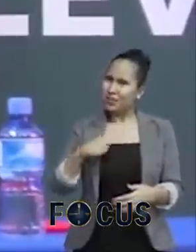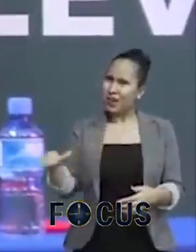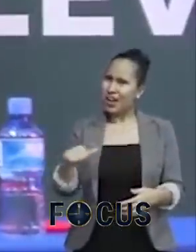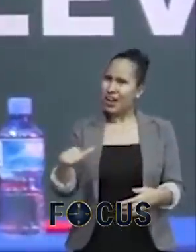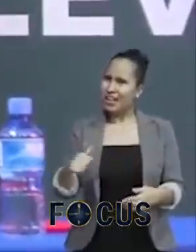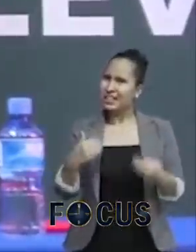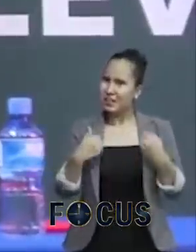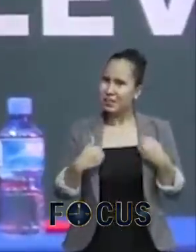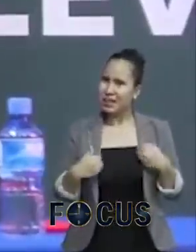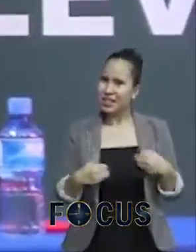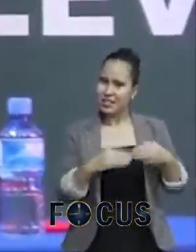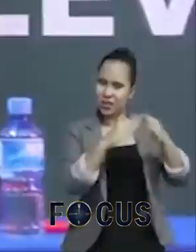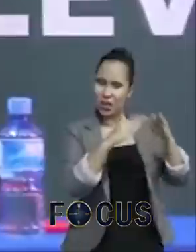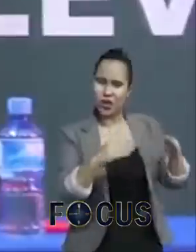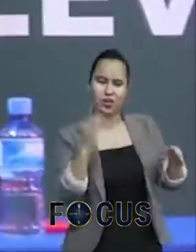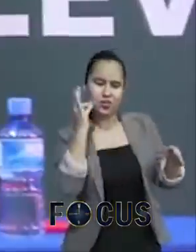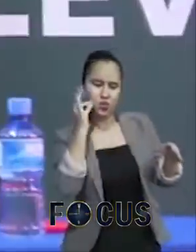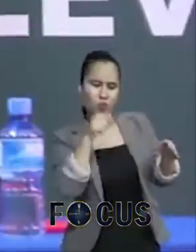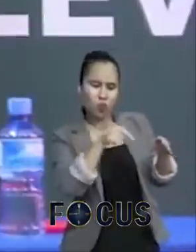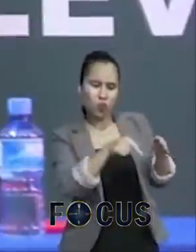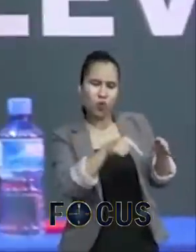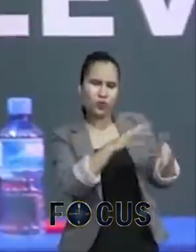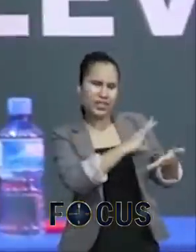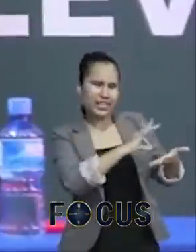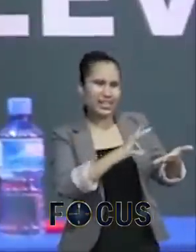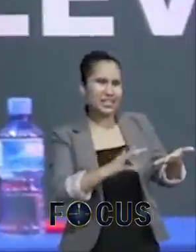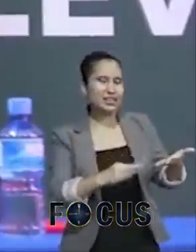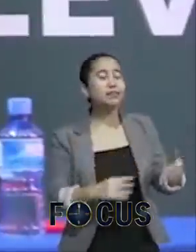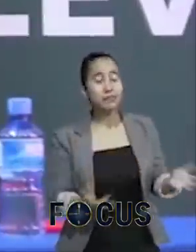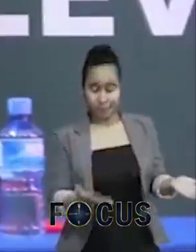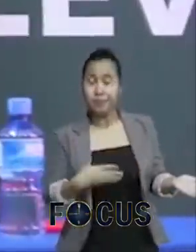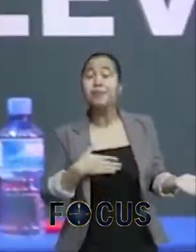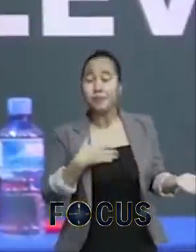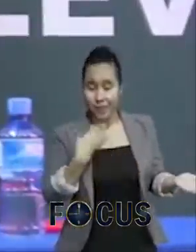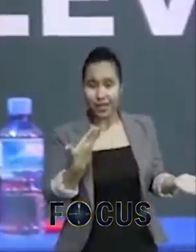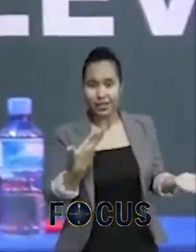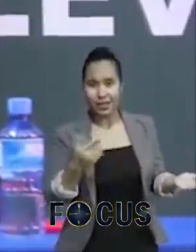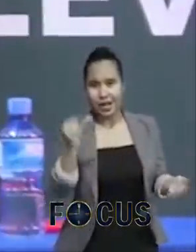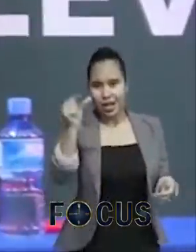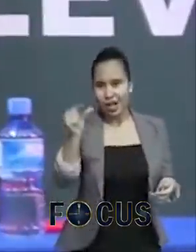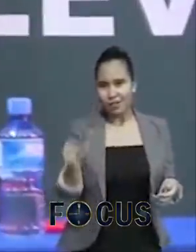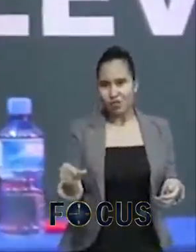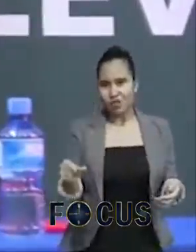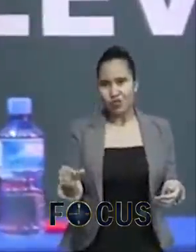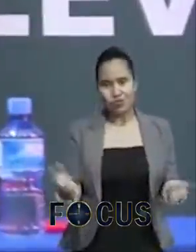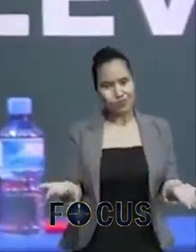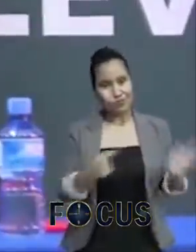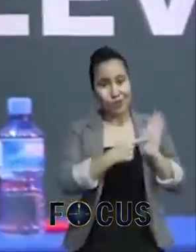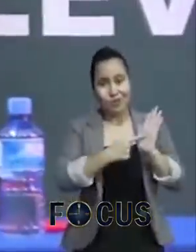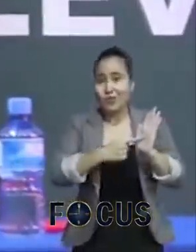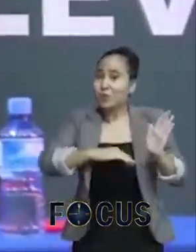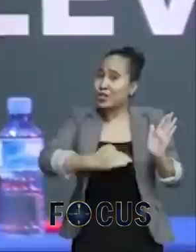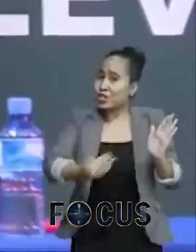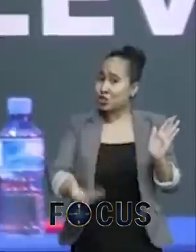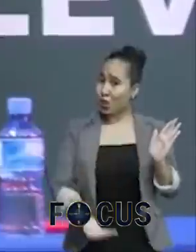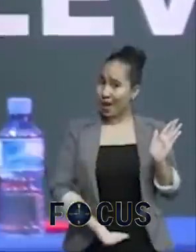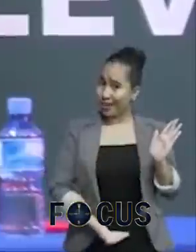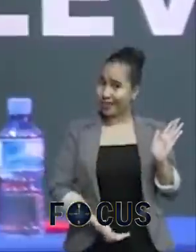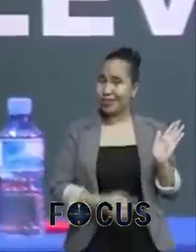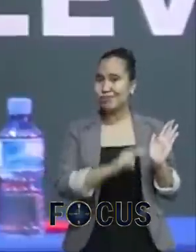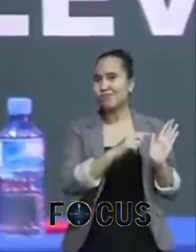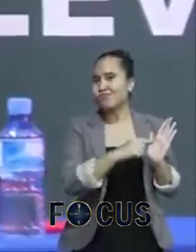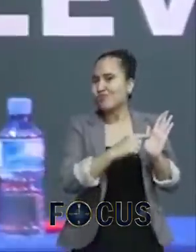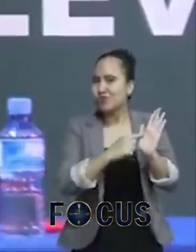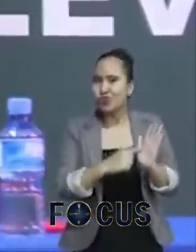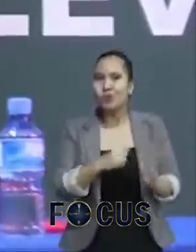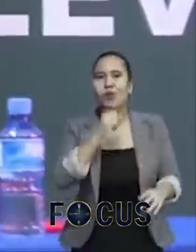registreren? Ja, dat mag. Indien er sprake is dat de persoon bijvoorbeeld zwanger is, een seniorenburger